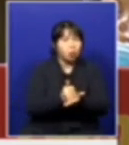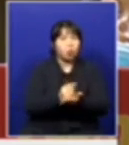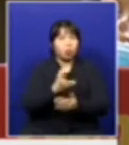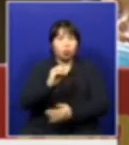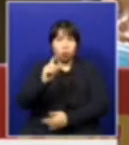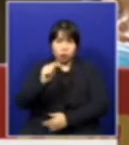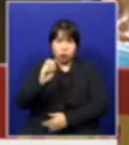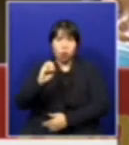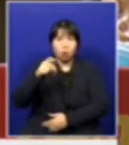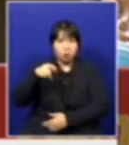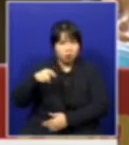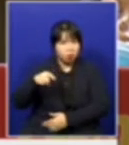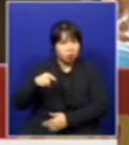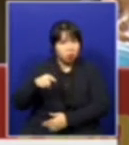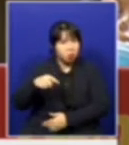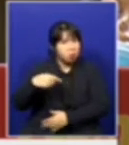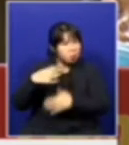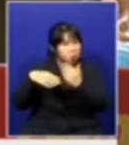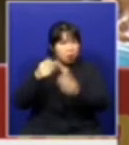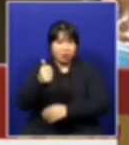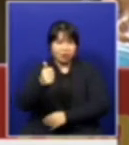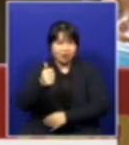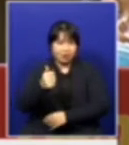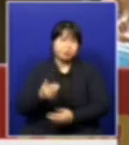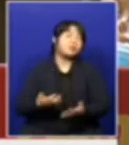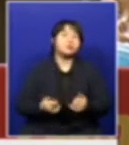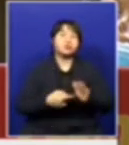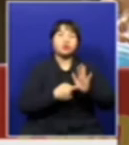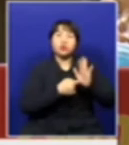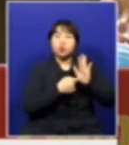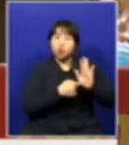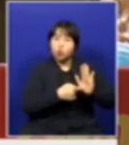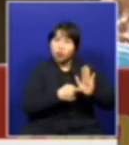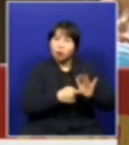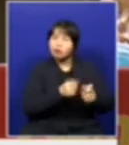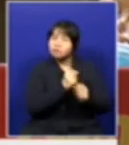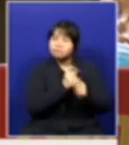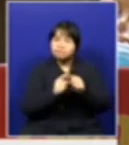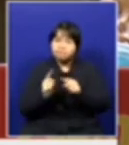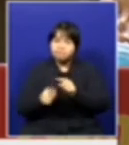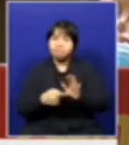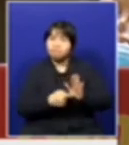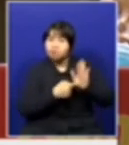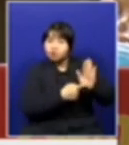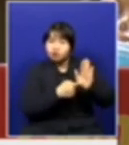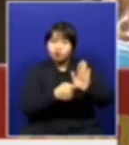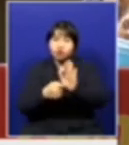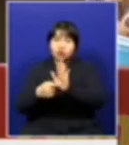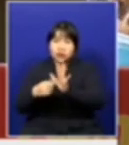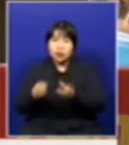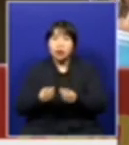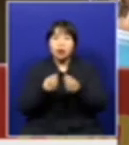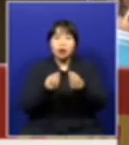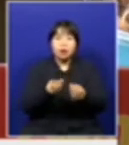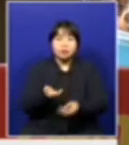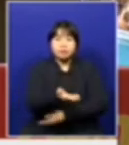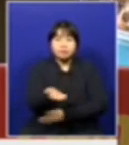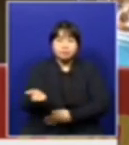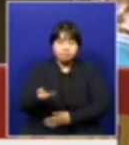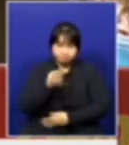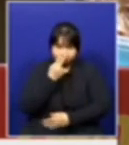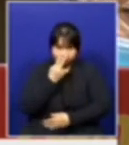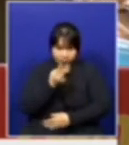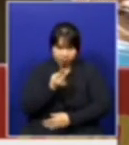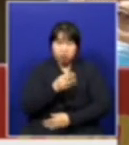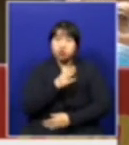ว่านี้ 2-3 ตัวอย่างที่ดิฉันพยายามจะยกขึ้นมาเพื่อให้พวกเรานะคะได้เห็นว่าการบู